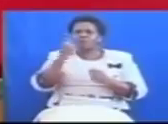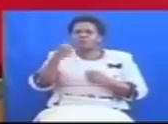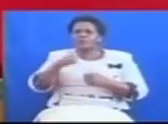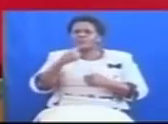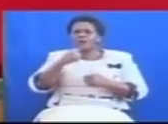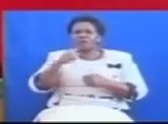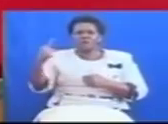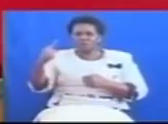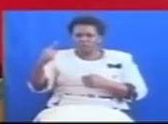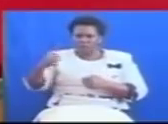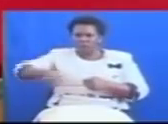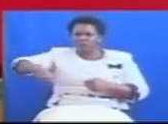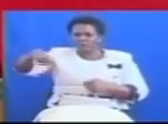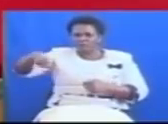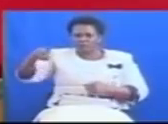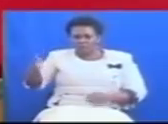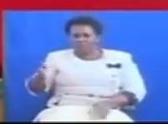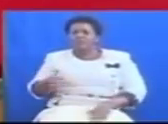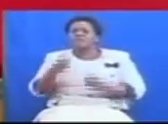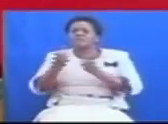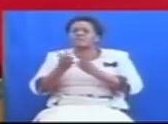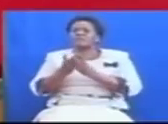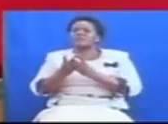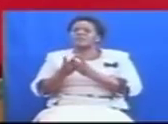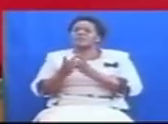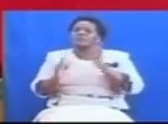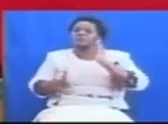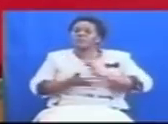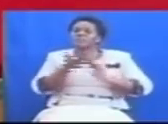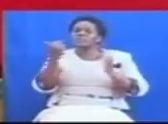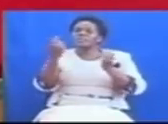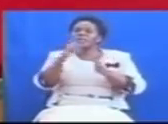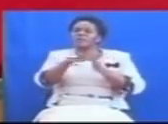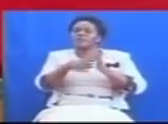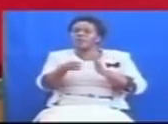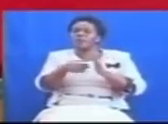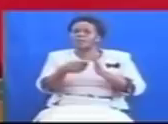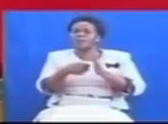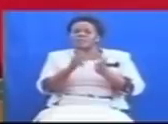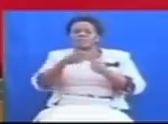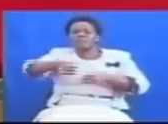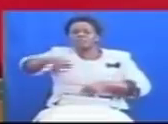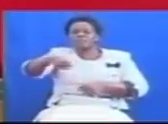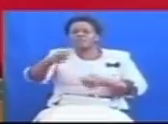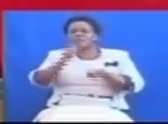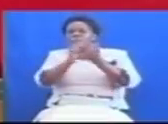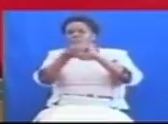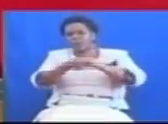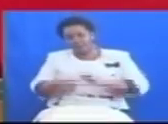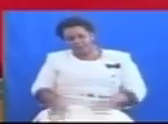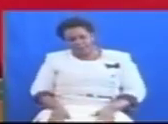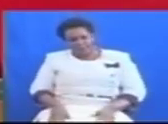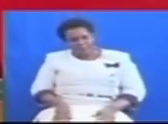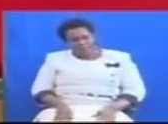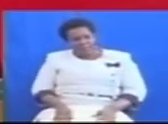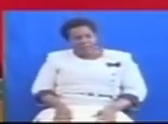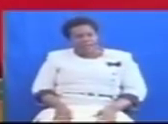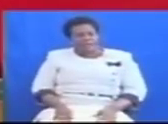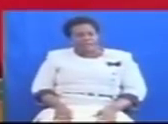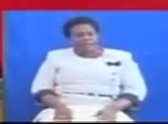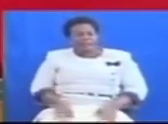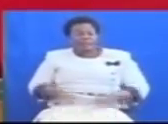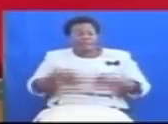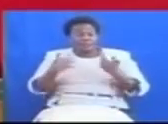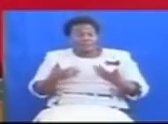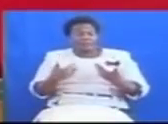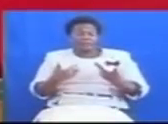katika uzalishaji wa mifuko mbadala. Aidha, ninapenda kuchukua fursa hii kwa mara nyingine tena kuhimiza viwanda vinavyozalisha